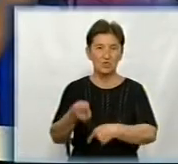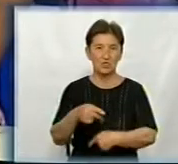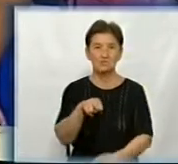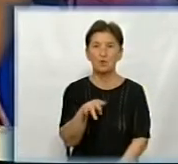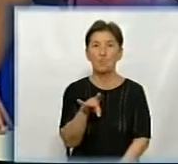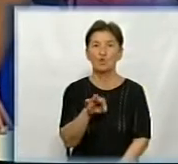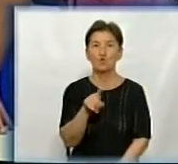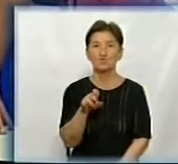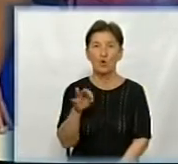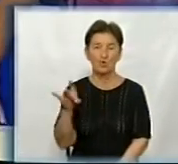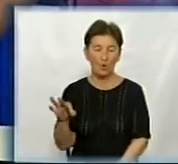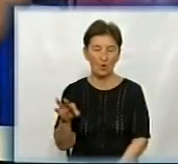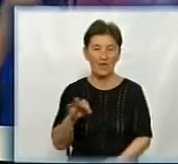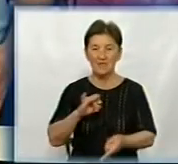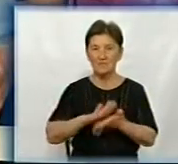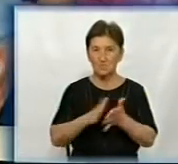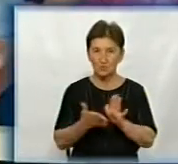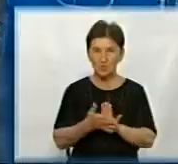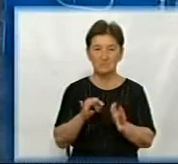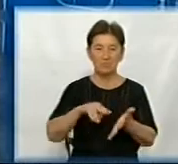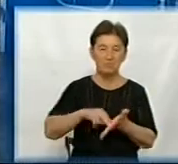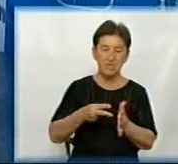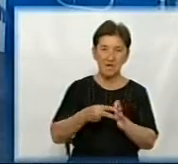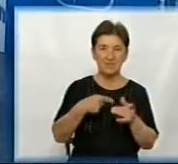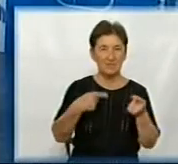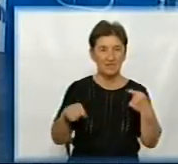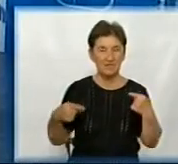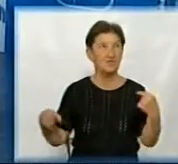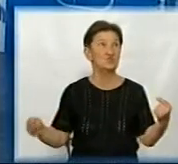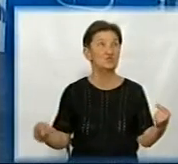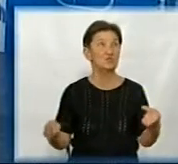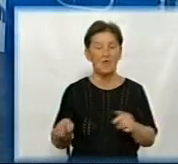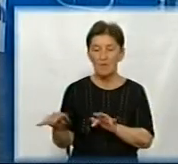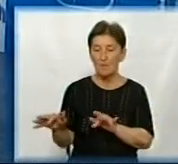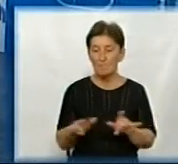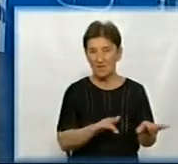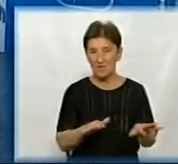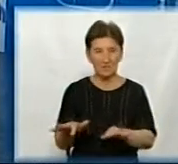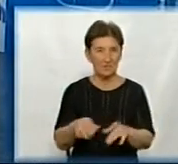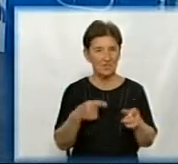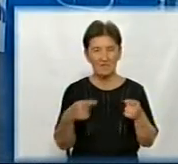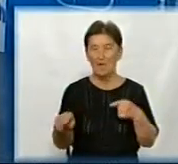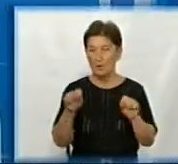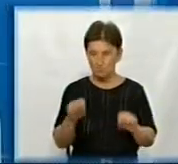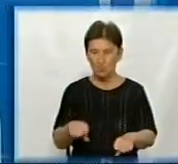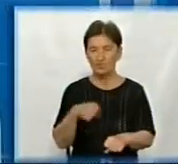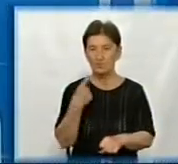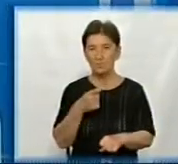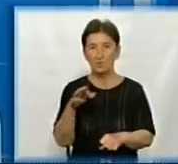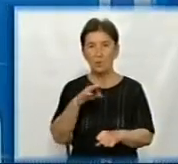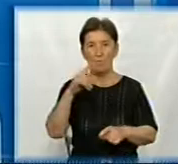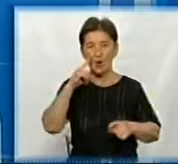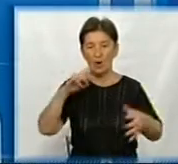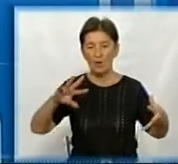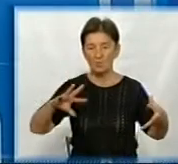ситуація трохи змінилася, і відповідно плани інші стали. І... Ну, інші механізми. Інший механізм зовсім, так. Можна говорити про підсумок